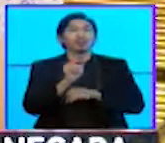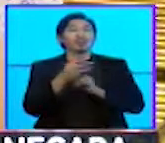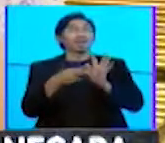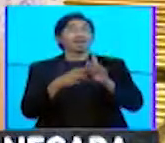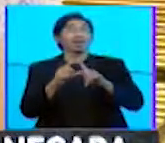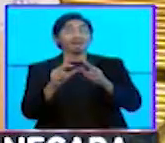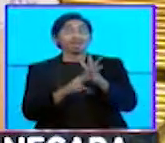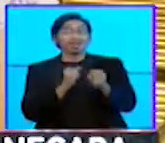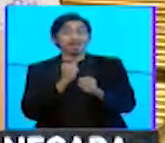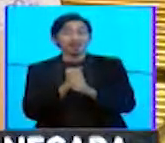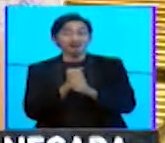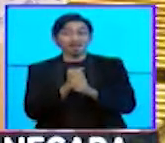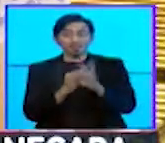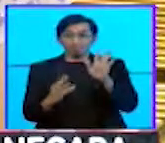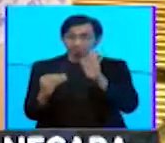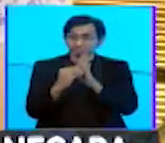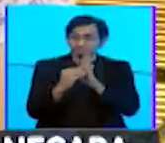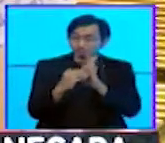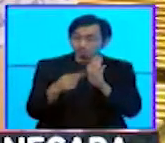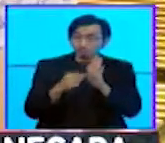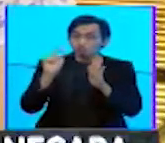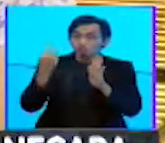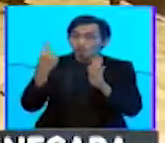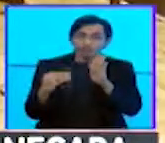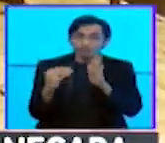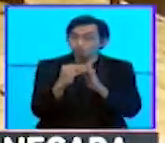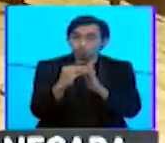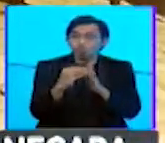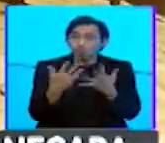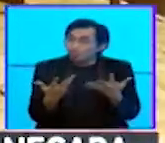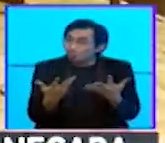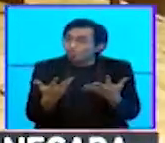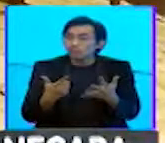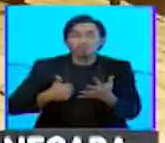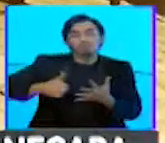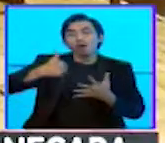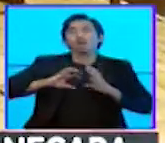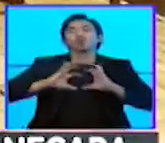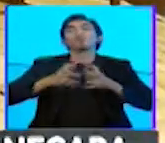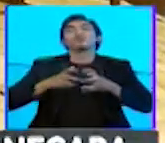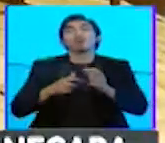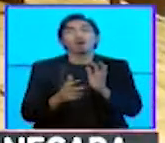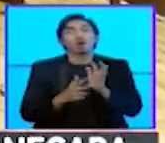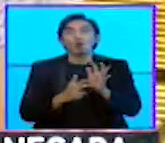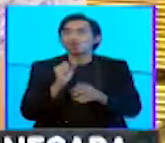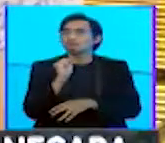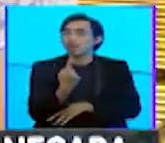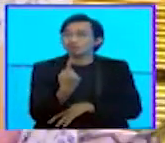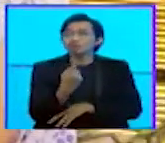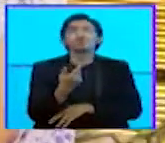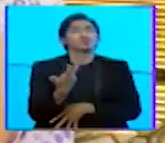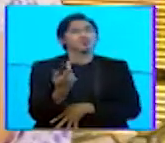menempati posisi pertama, pemirsa, ini kuliner terenak di dunia. Nah, ini harus betul-betul kita jaga dan kita